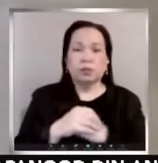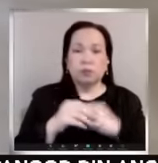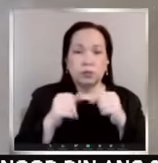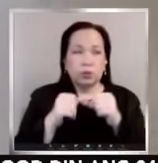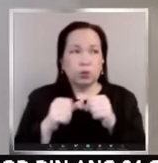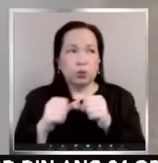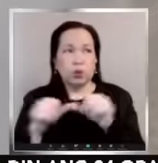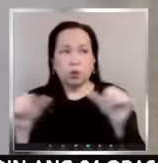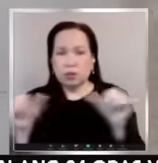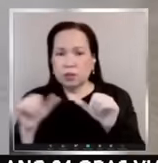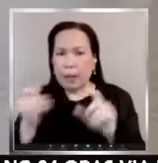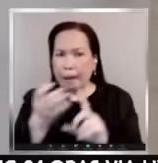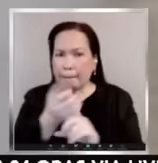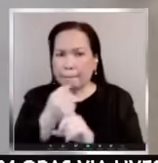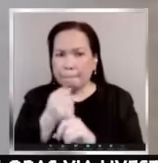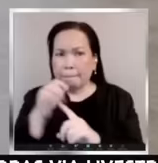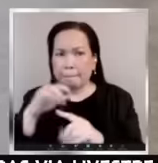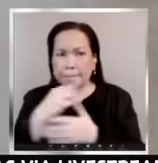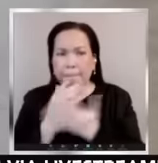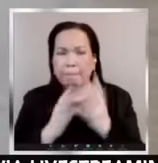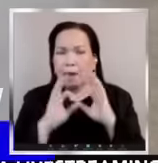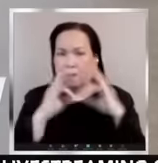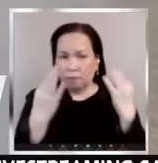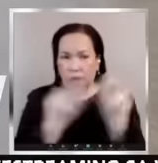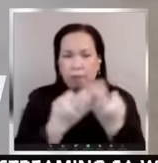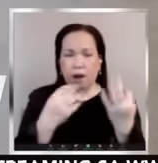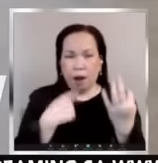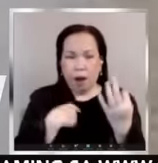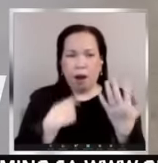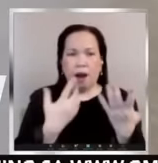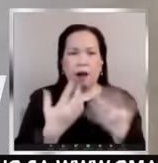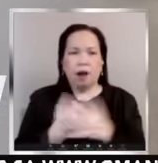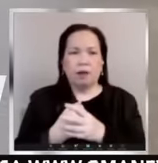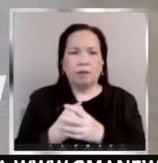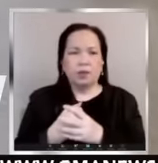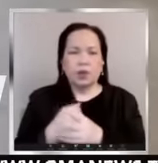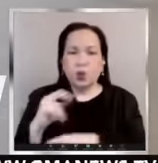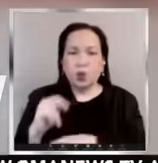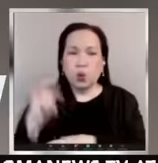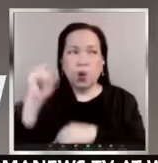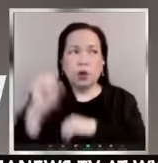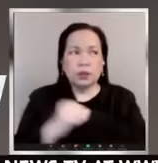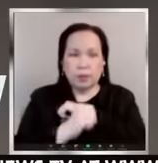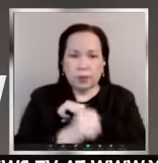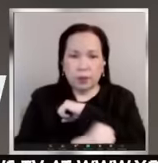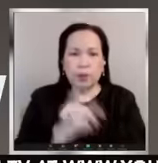sa mga apektadong residente sa Lope de Vega, Northern Samar, gamit ang rubber boat.